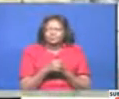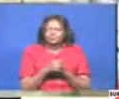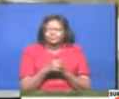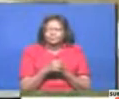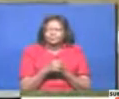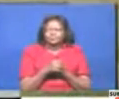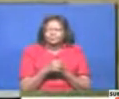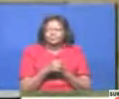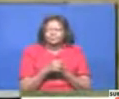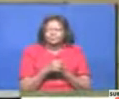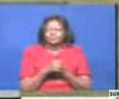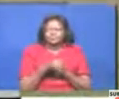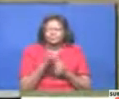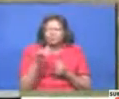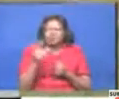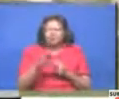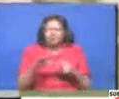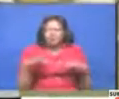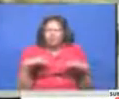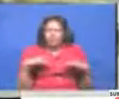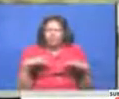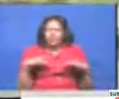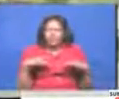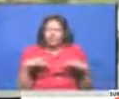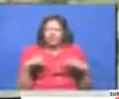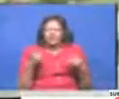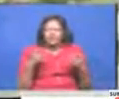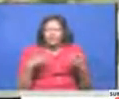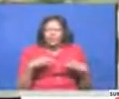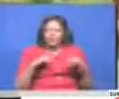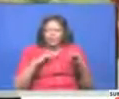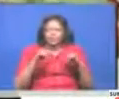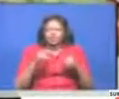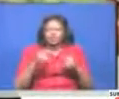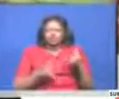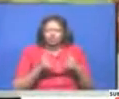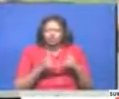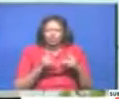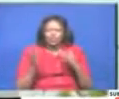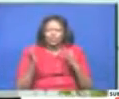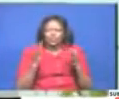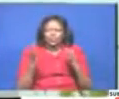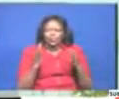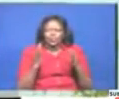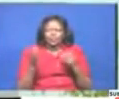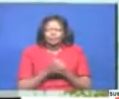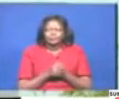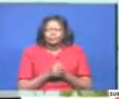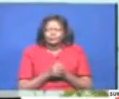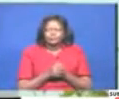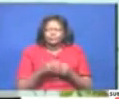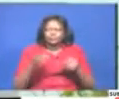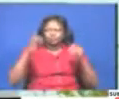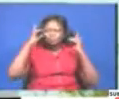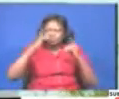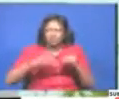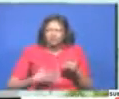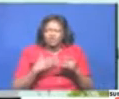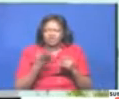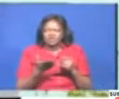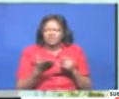Katika eneo la burudani la Mama Ngina, ni watu wachache tu walioonekana wakifurahia upepo mwanana wa bahari. Niamua kutembelea Mama Ngina